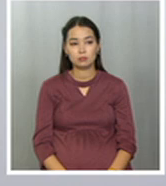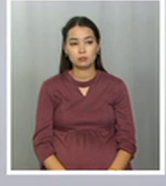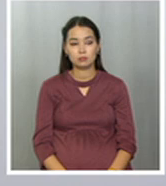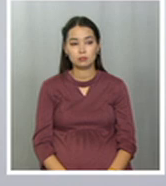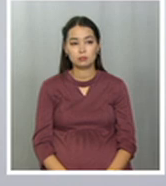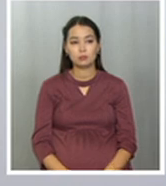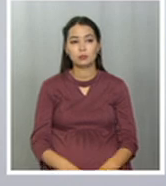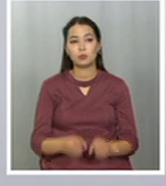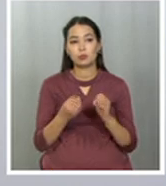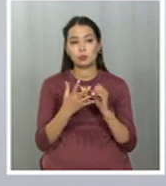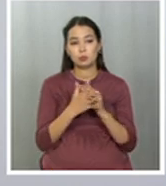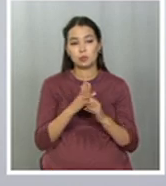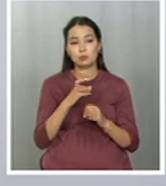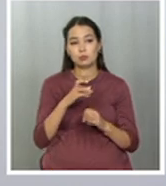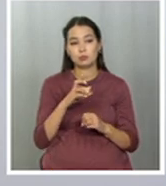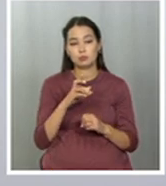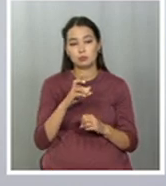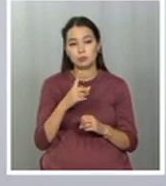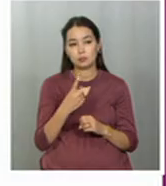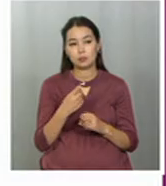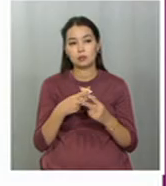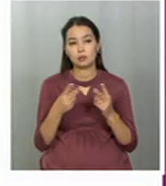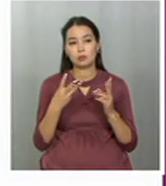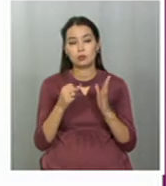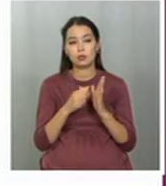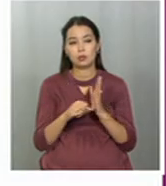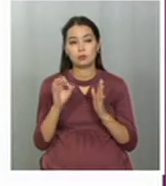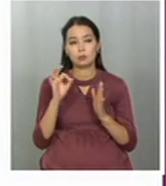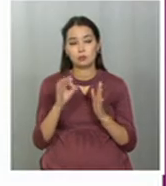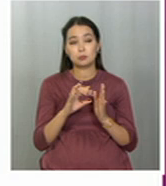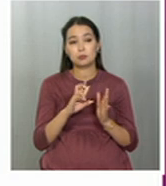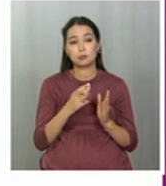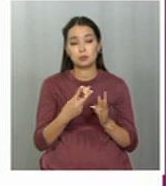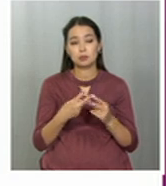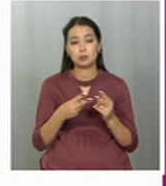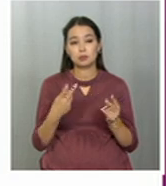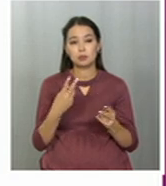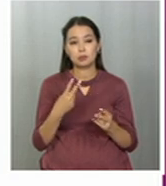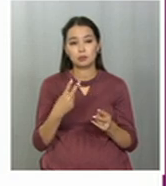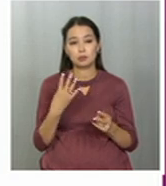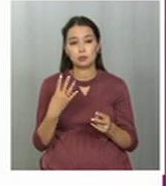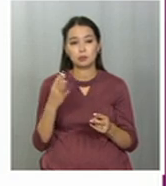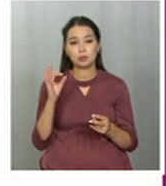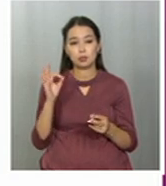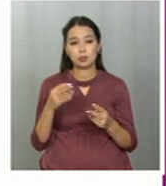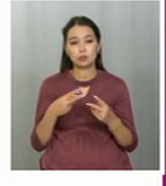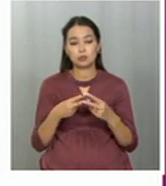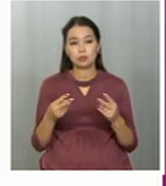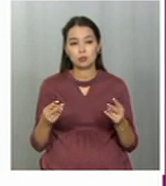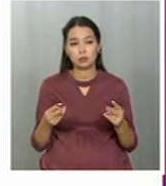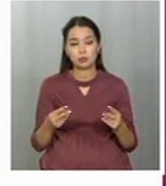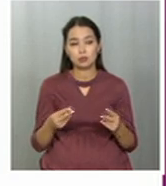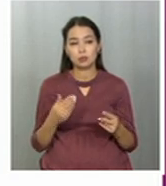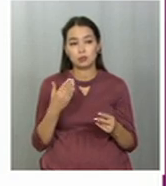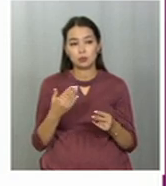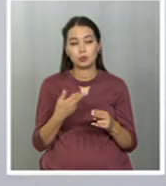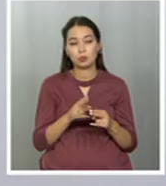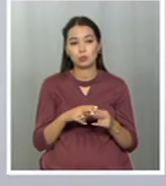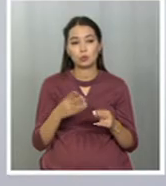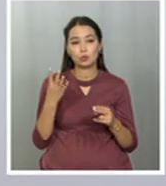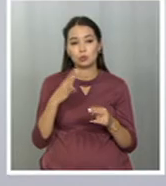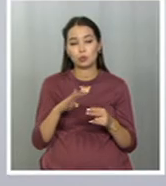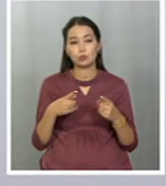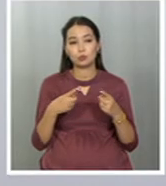360 градус шықты. B1-ді табатын болсақ, 24 градусқа тең. Енді дөңес 4 бұрыштың